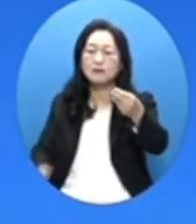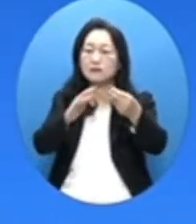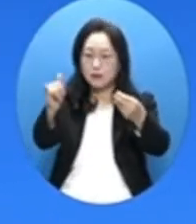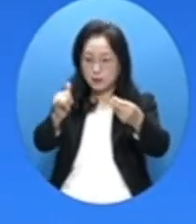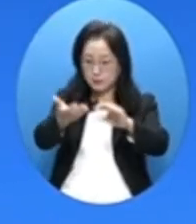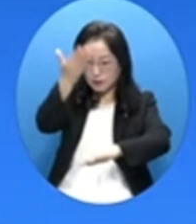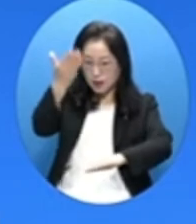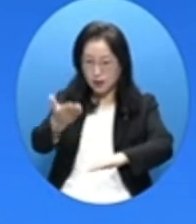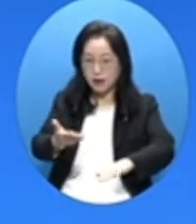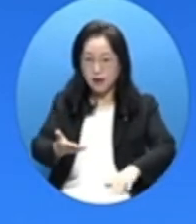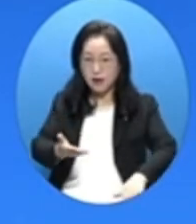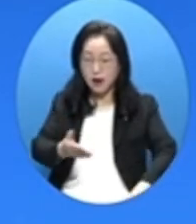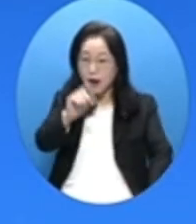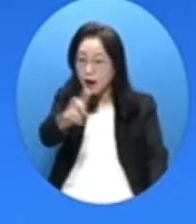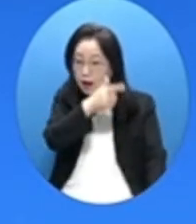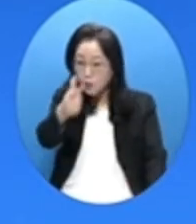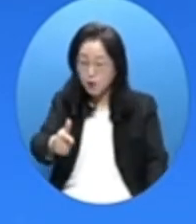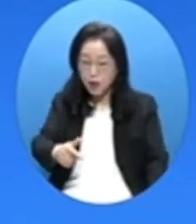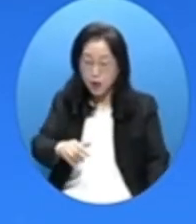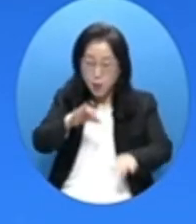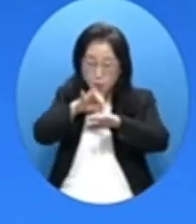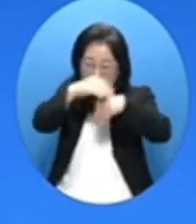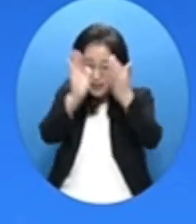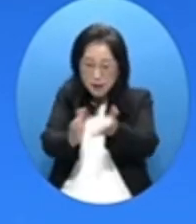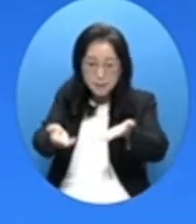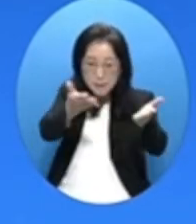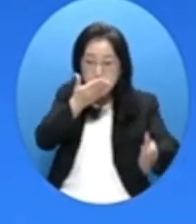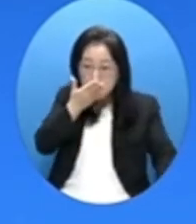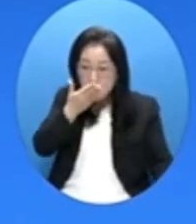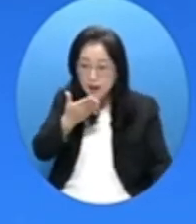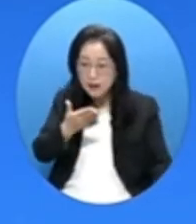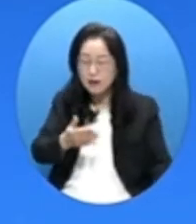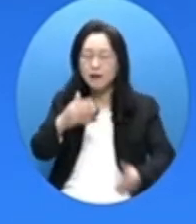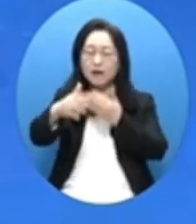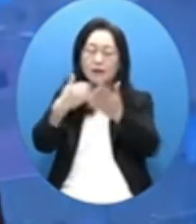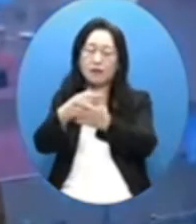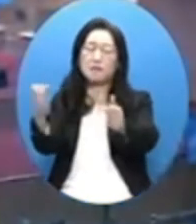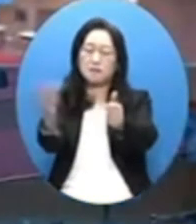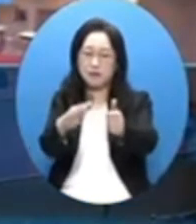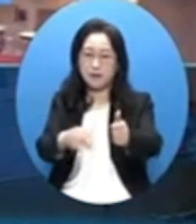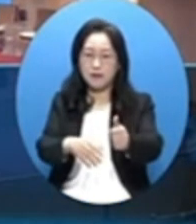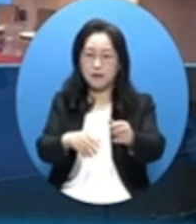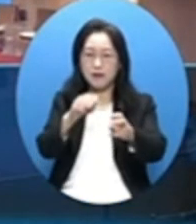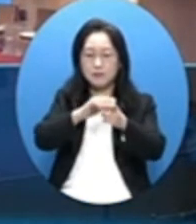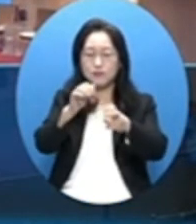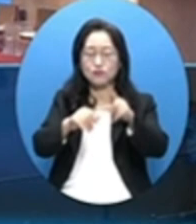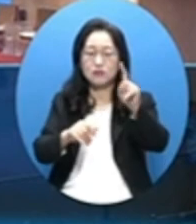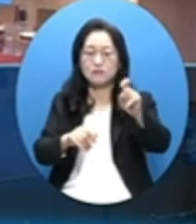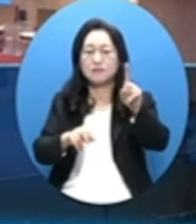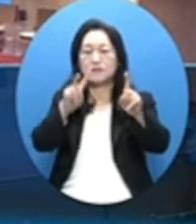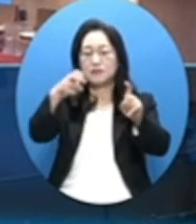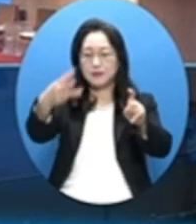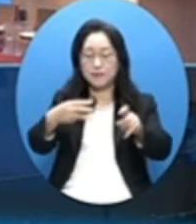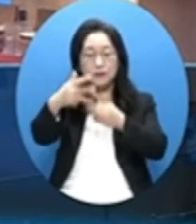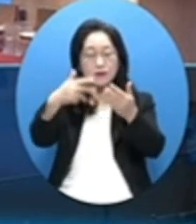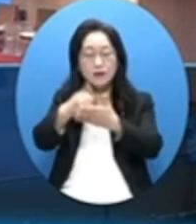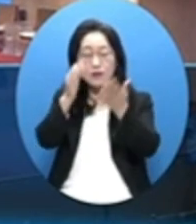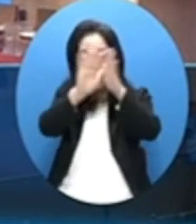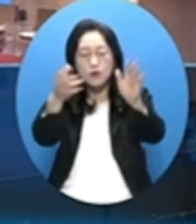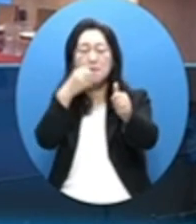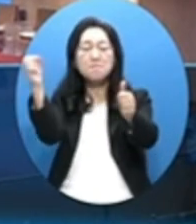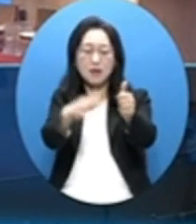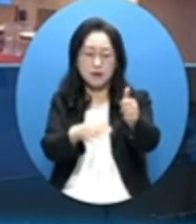어떻게 그런 일이 가능할 수 있겠습니까 그때 하나님이 11장 23절입니다 야훼께서 모세에게